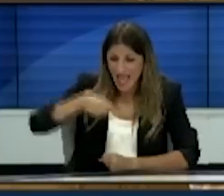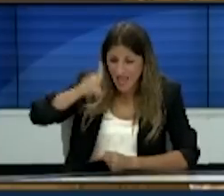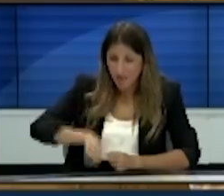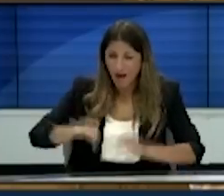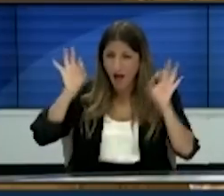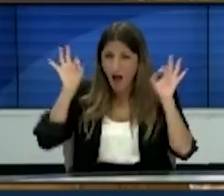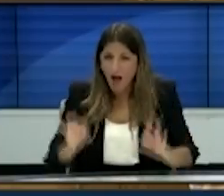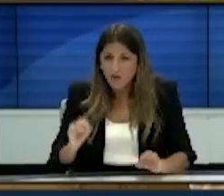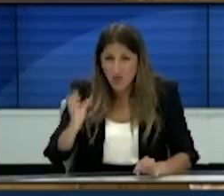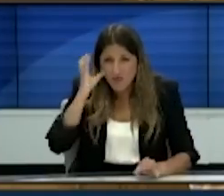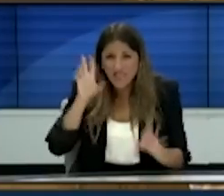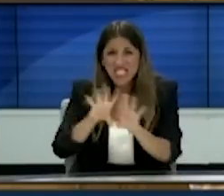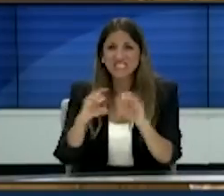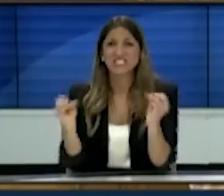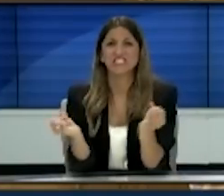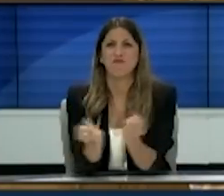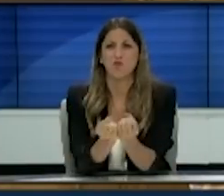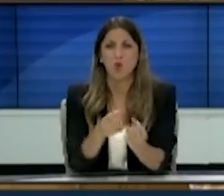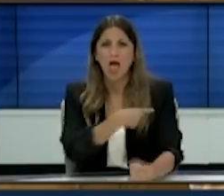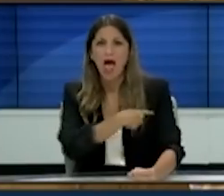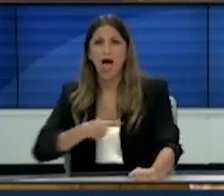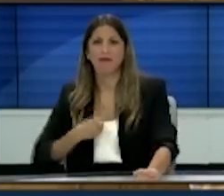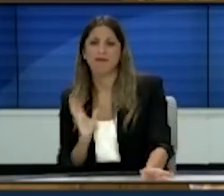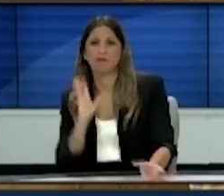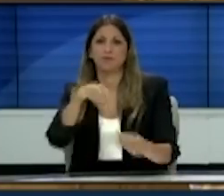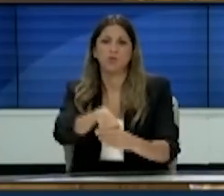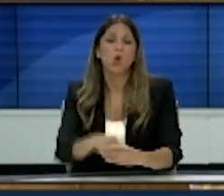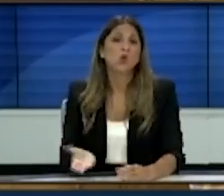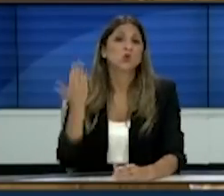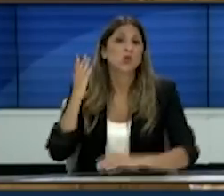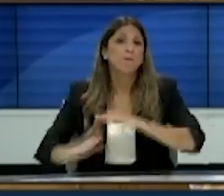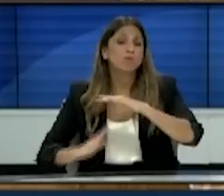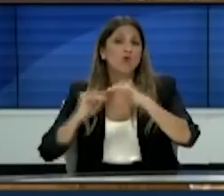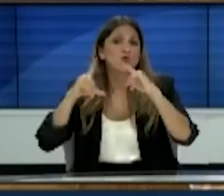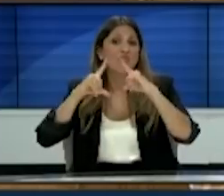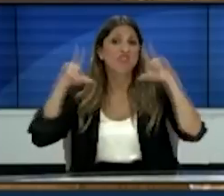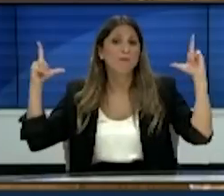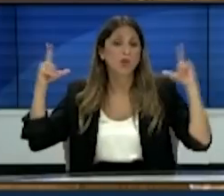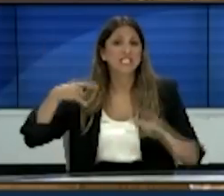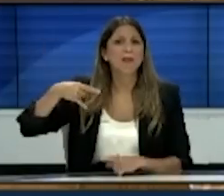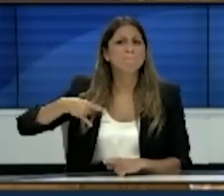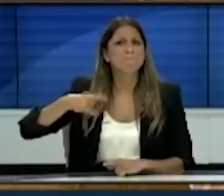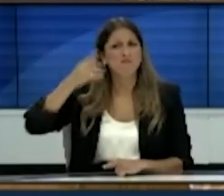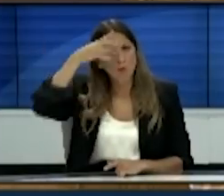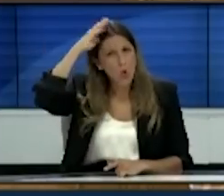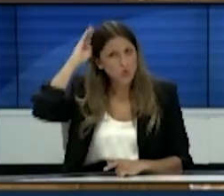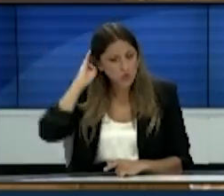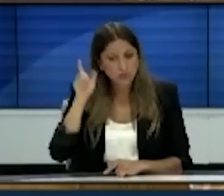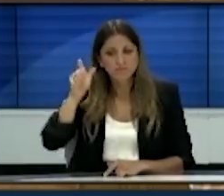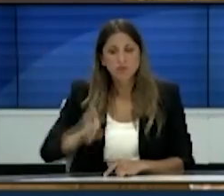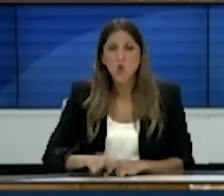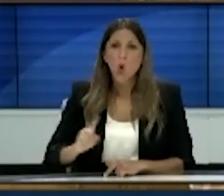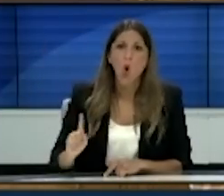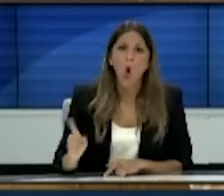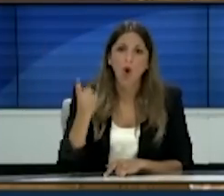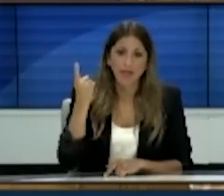την περίφημη σύνοδο των πολιτικών αρχηγών υπό τον τότε πρόεδρο της Δημοκρατίας, τον κύριο Παυλόπουλο, που όλοι